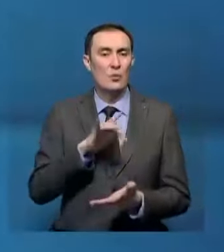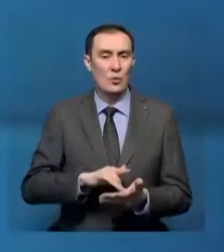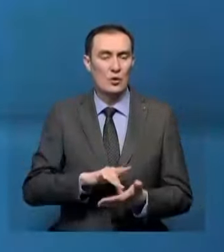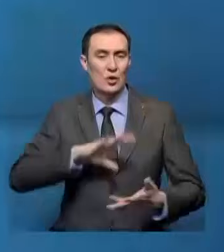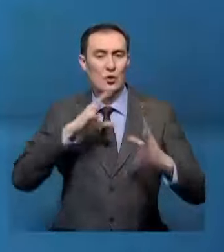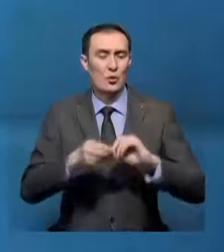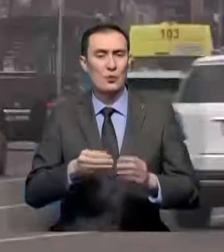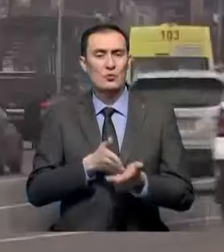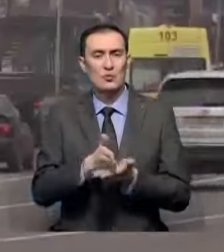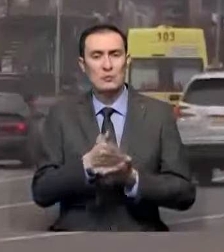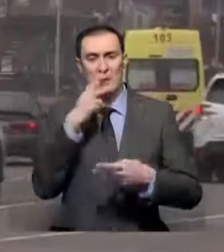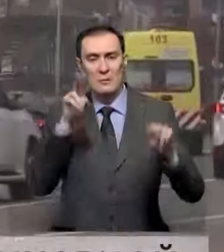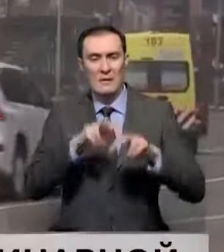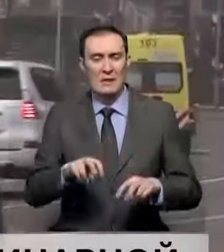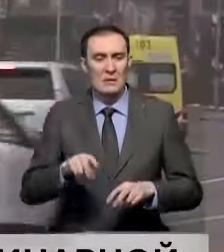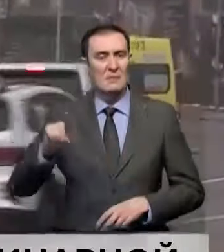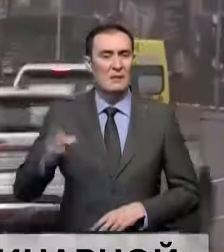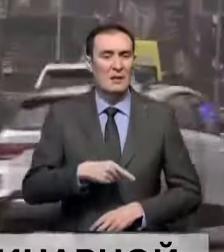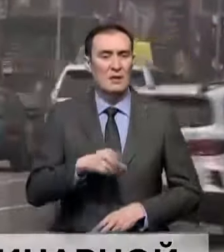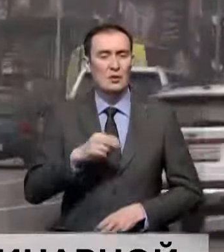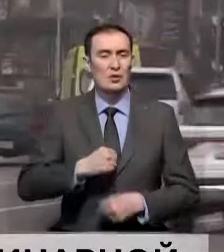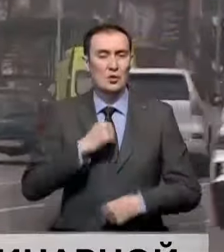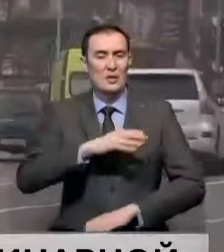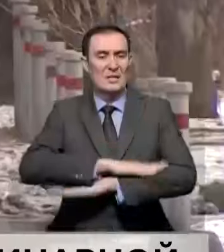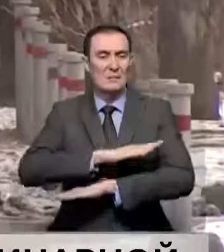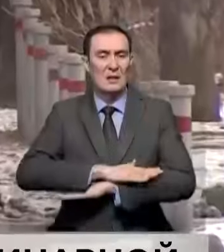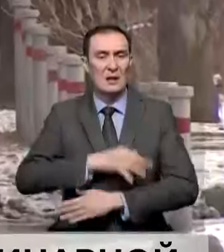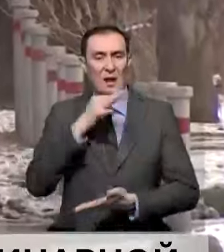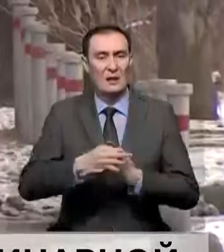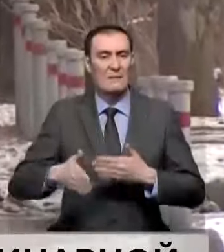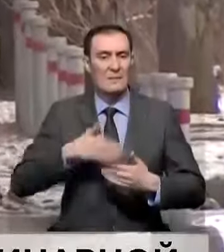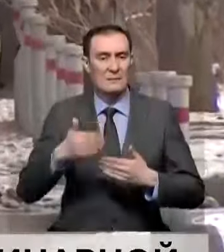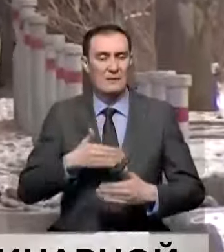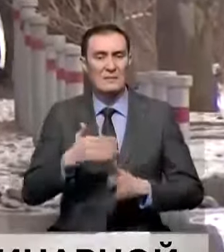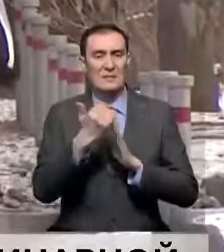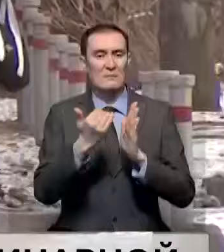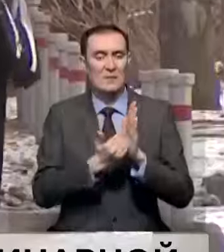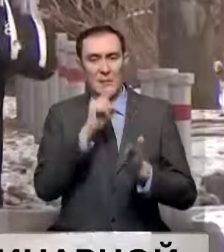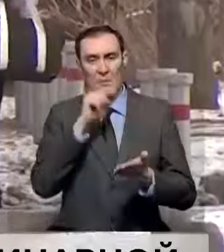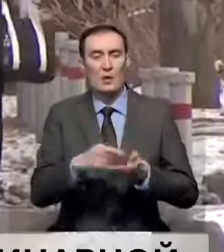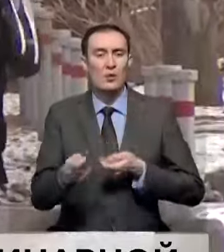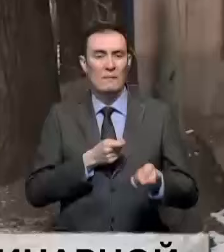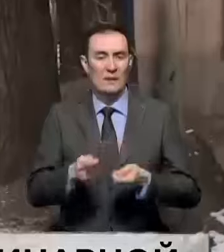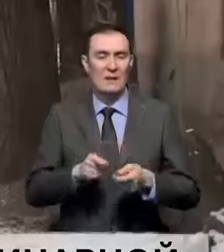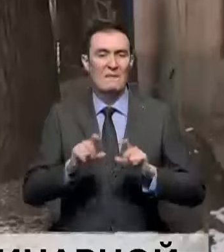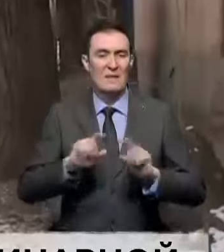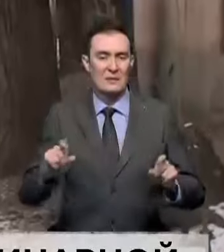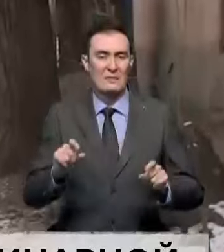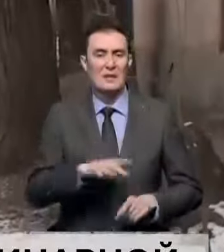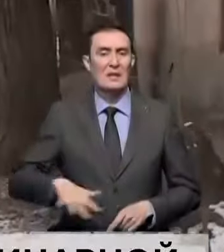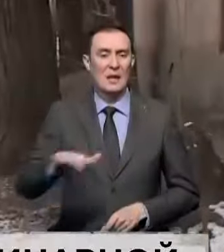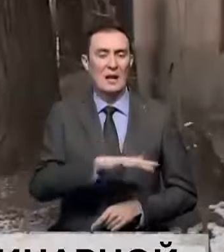городе. По итогам служебной проверки их привлекли к строгой дисциплинарной ответственности. В списке оказались руководители ведомства